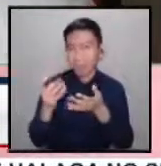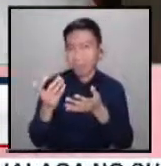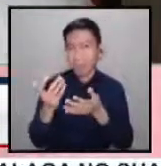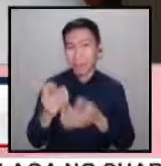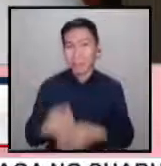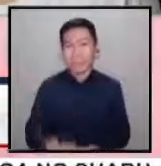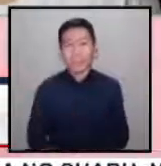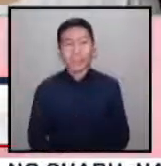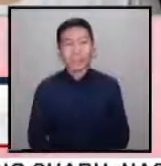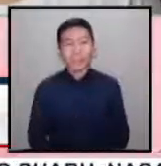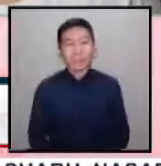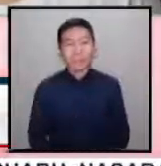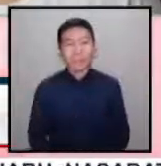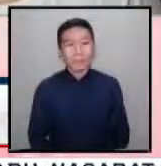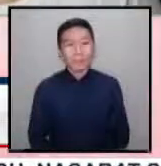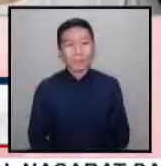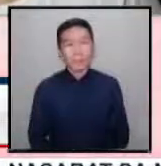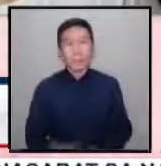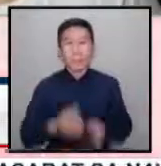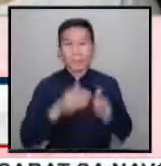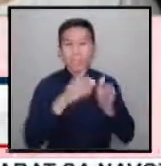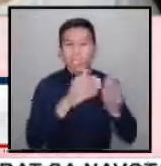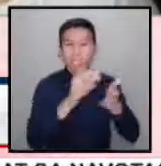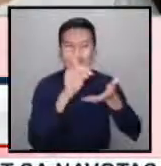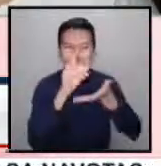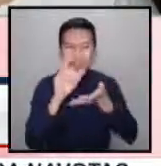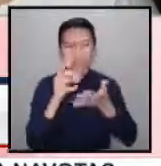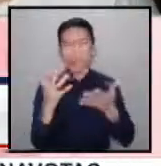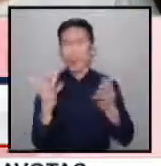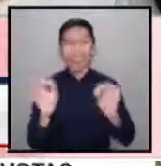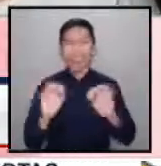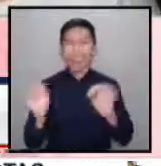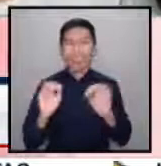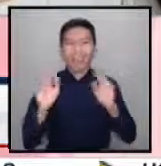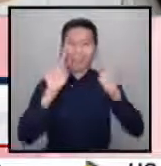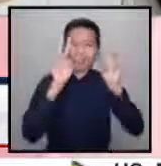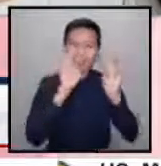For street photography po, wala naman pong theme.